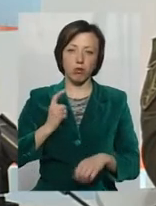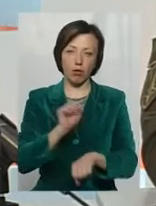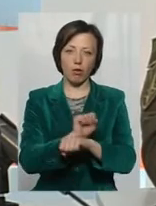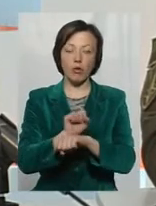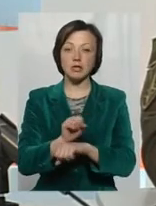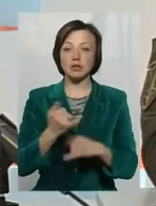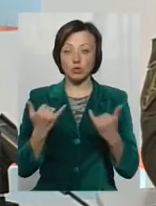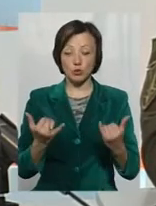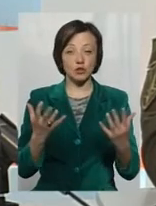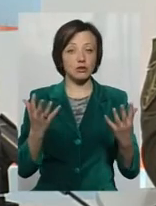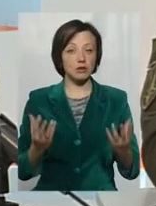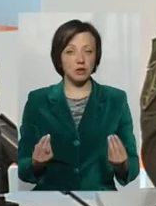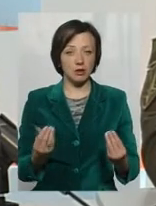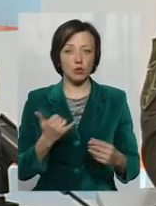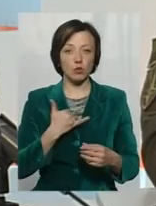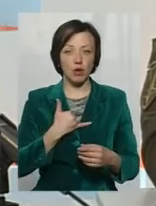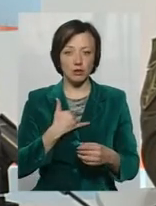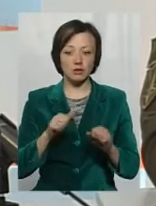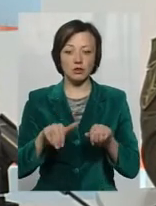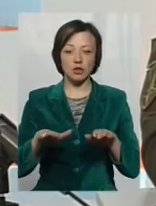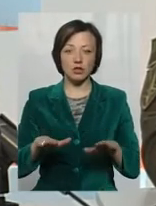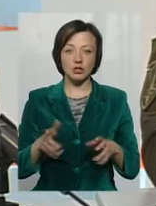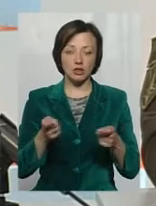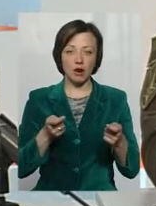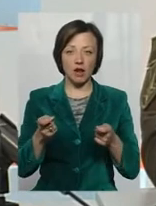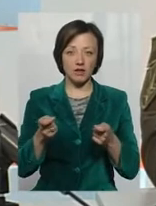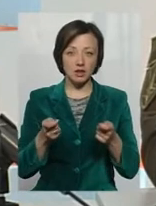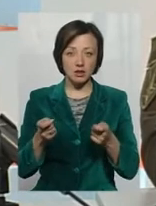нас, відповідно до рішення керівництва,